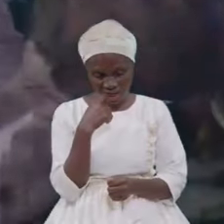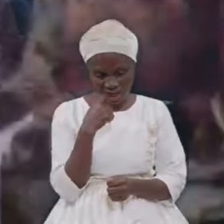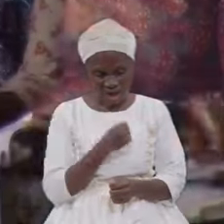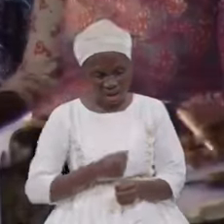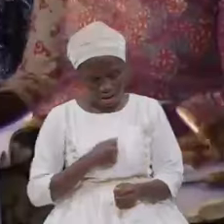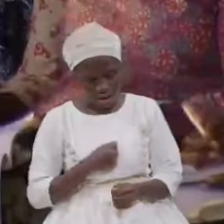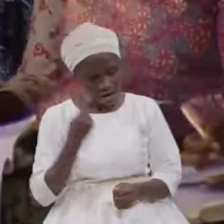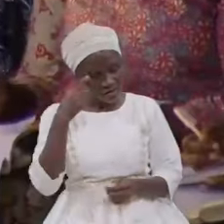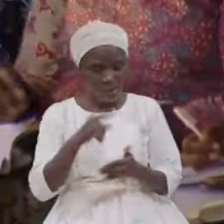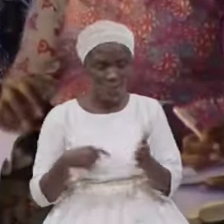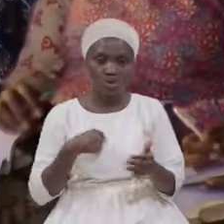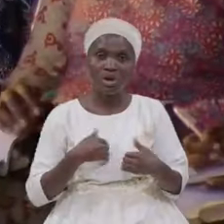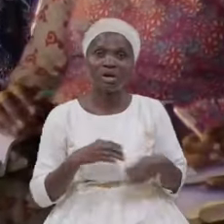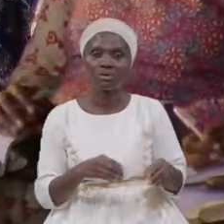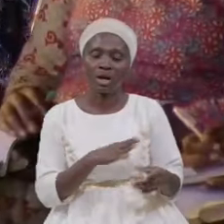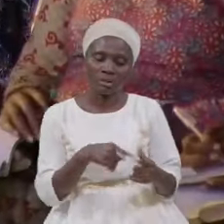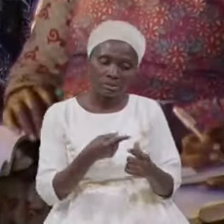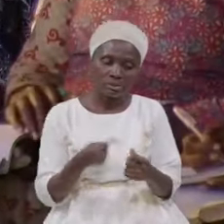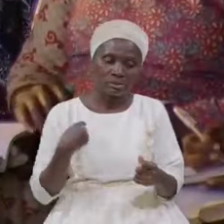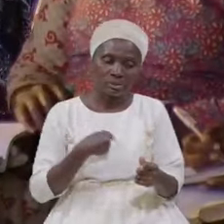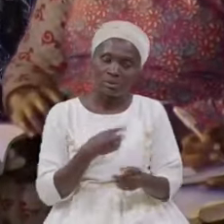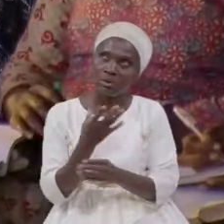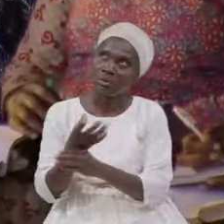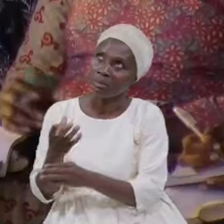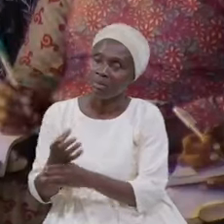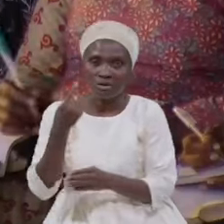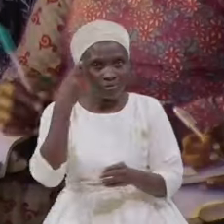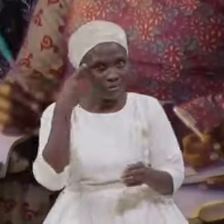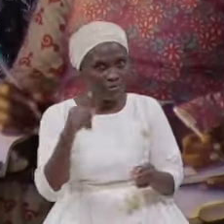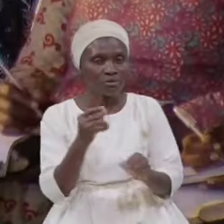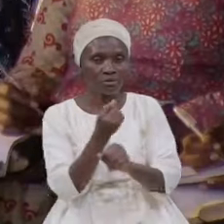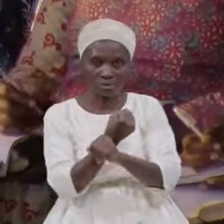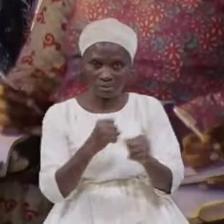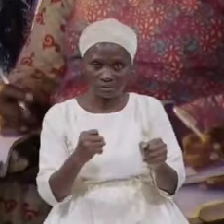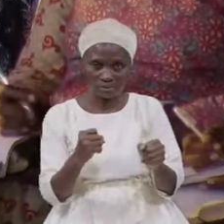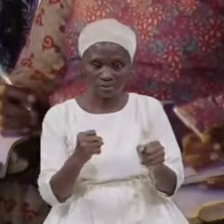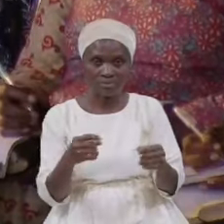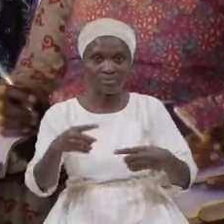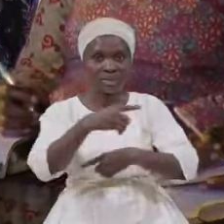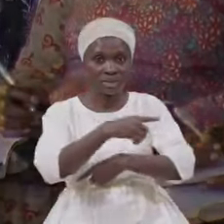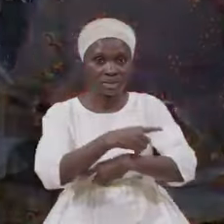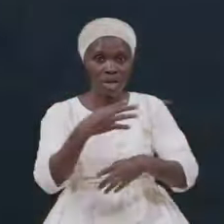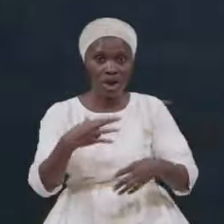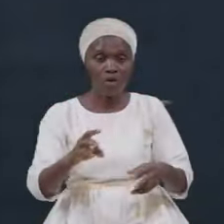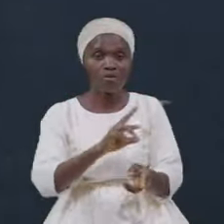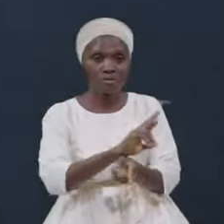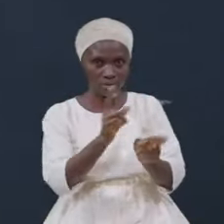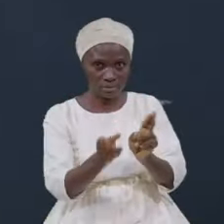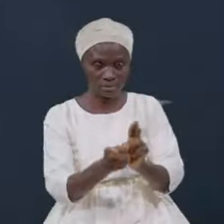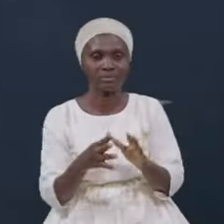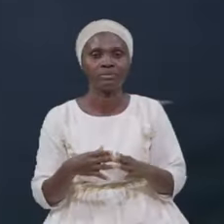plaidons pour le salut, le jour de la repentance. C'est ce jour-là de